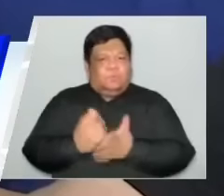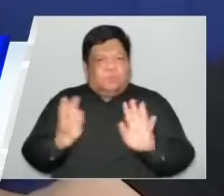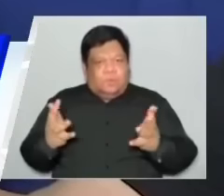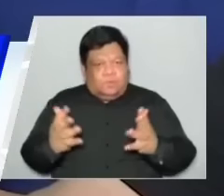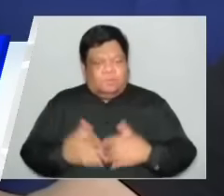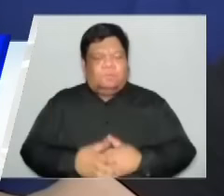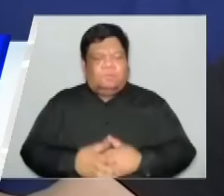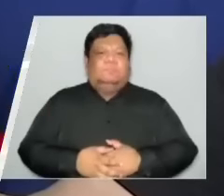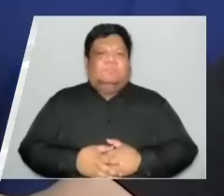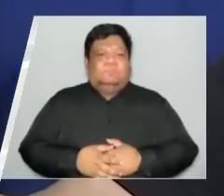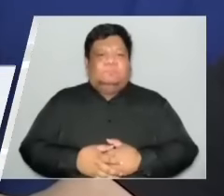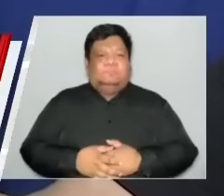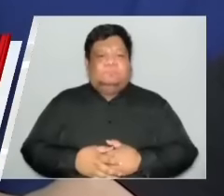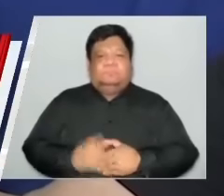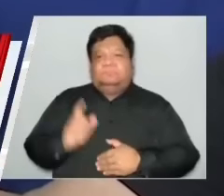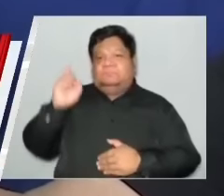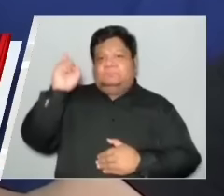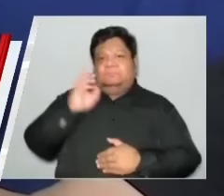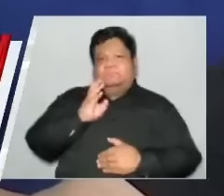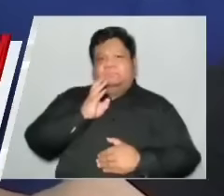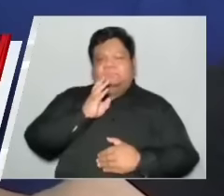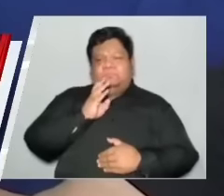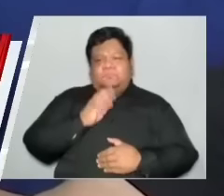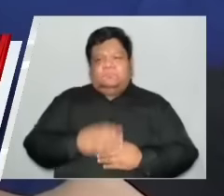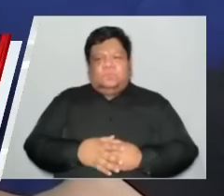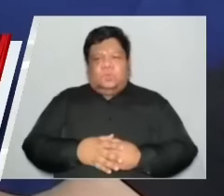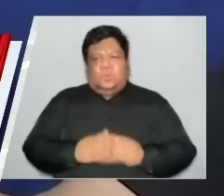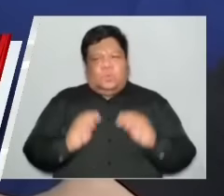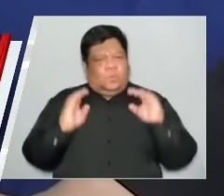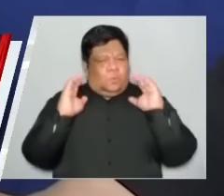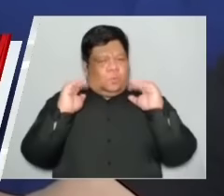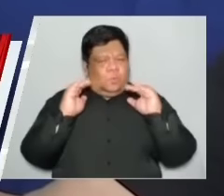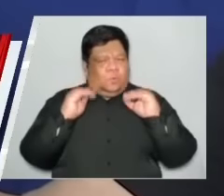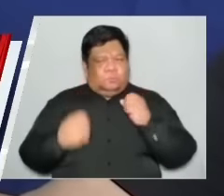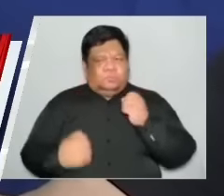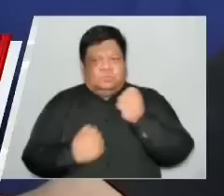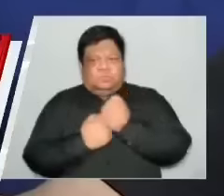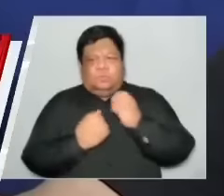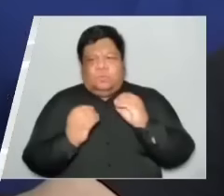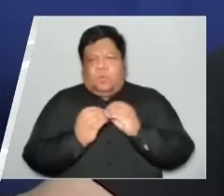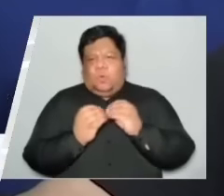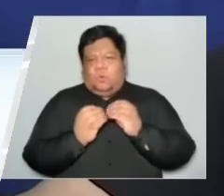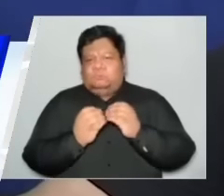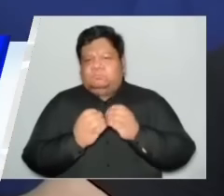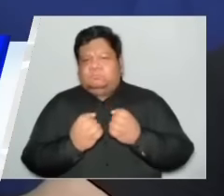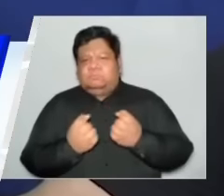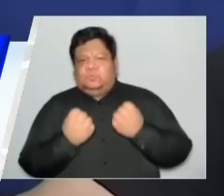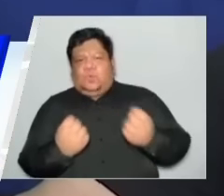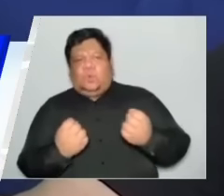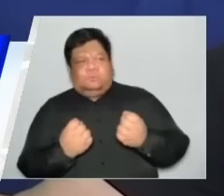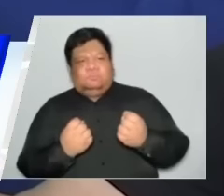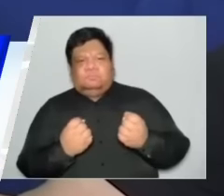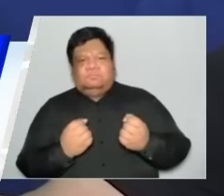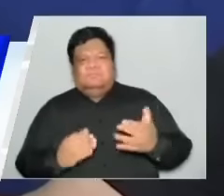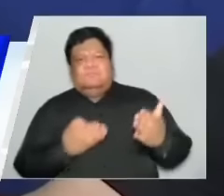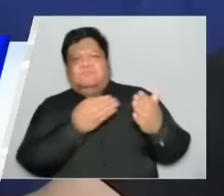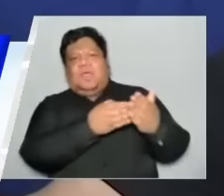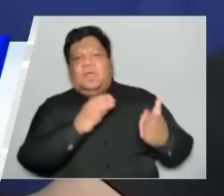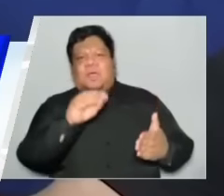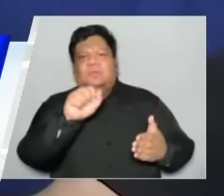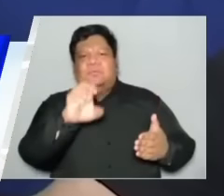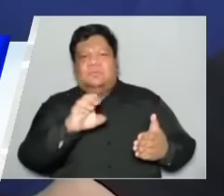hoping na mapalakas natin ang kaso laban sa mga perpetrators, kung sino ang mga naging